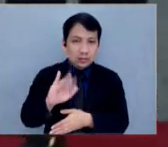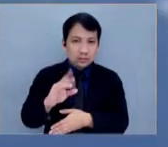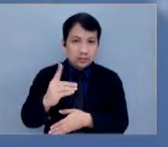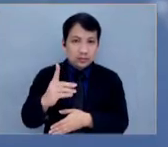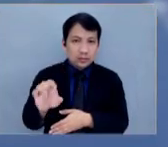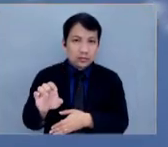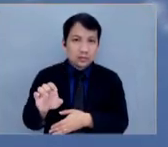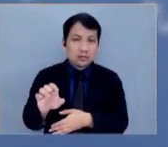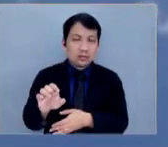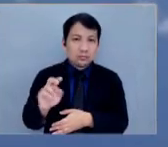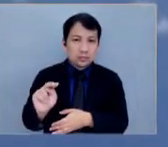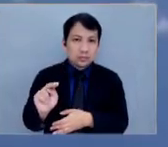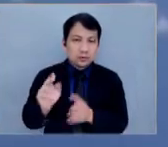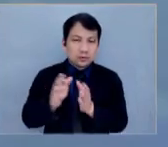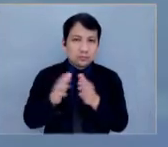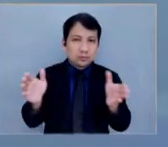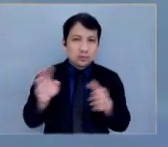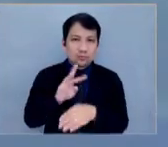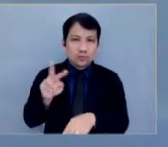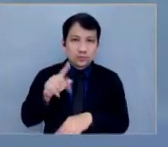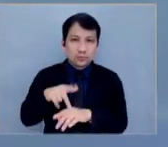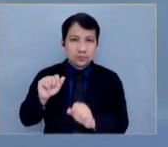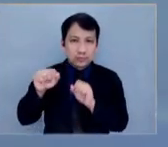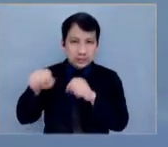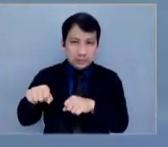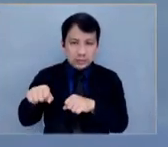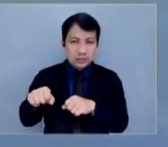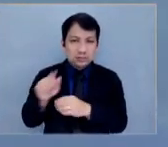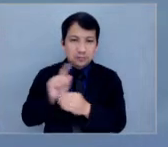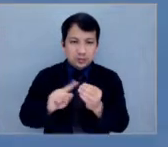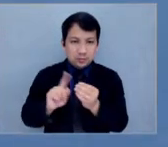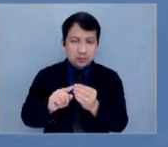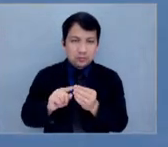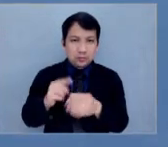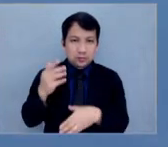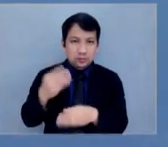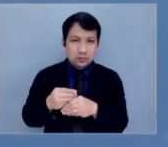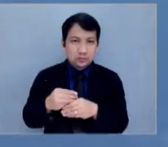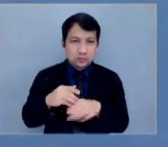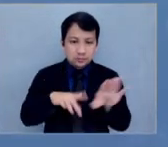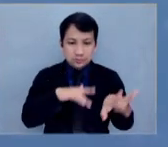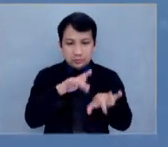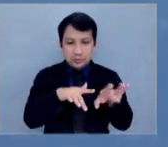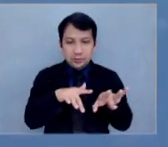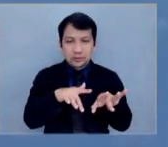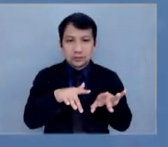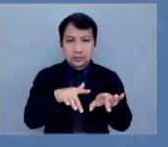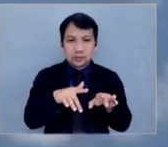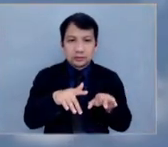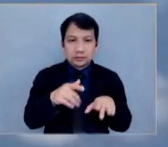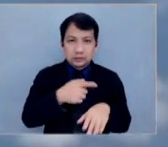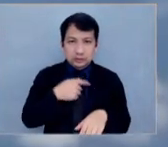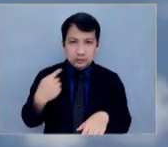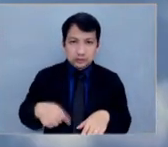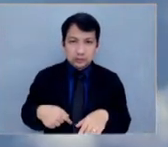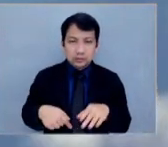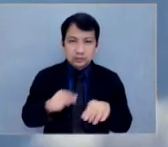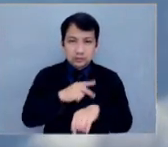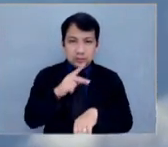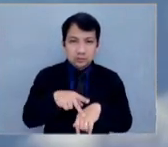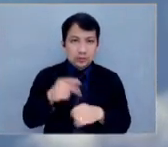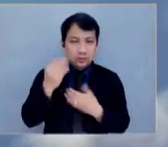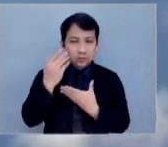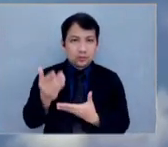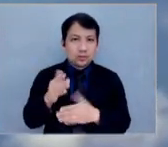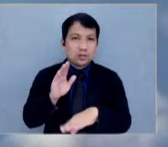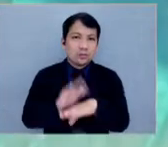matalakay ang lumalalang tensyon sa West Philippine Sea kasunod ng pangaras ng China sa mga barko ng Pilipinas. Ngayon pa lang, nagbabala na